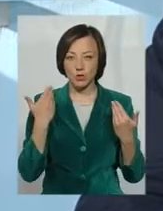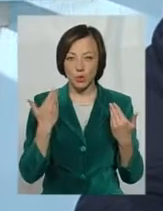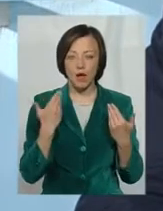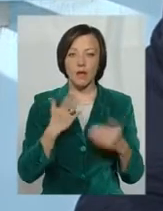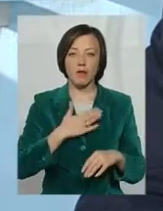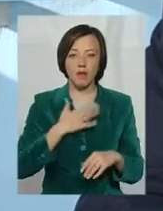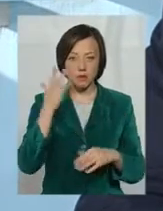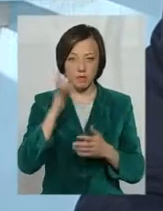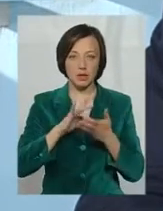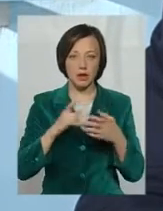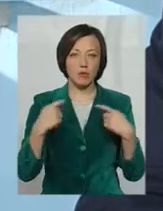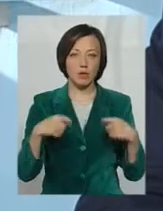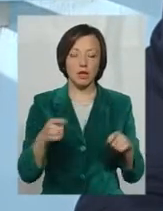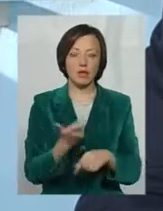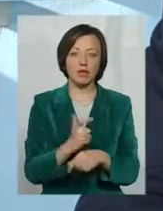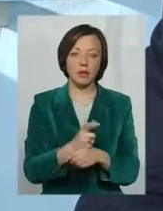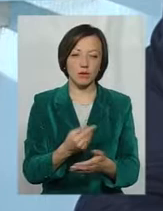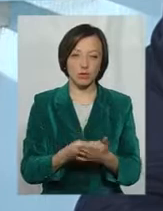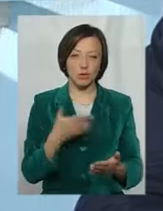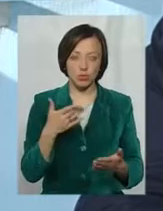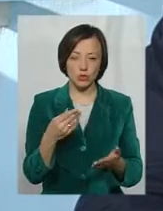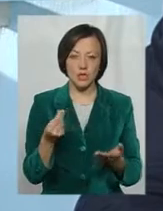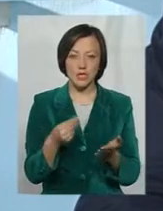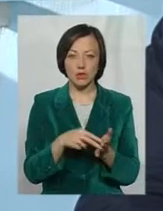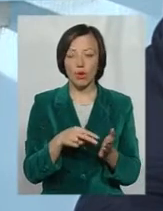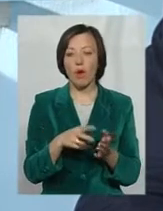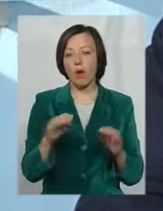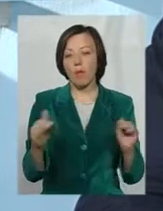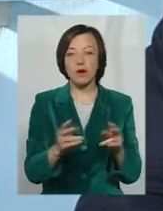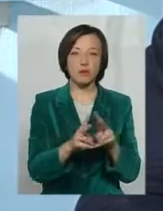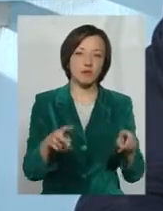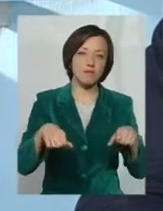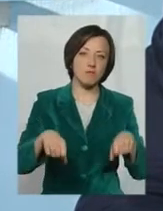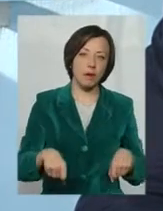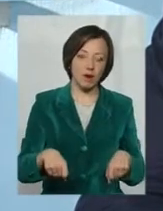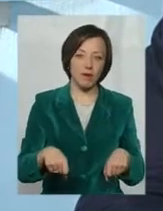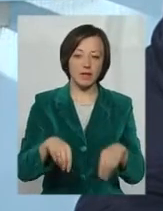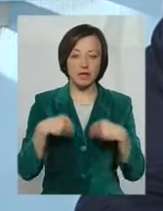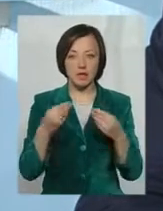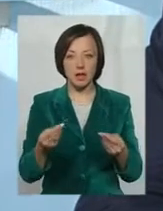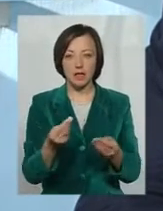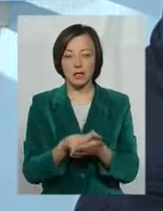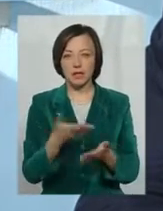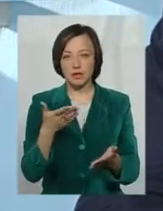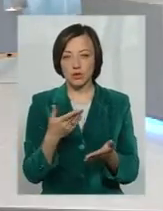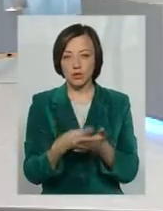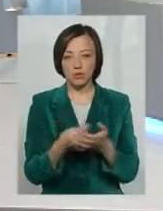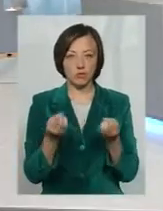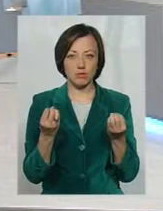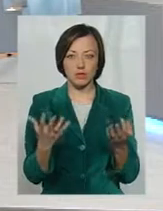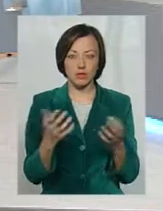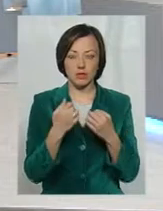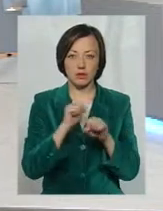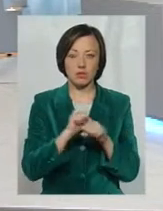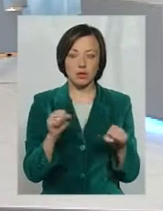Наша мета – продати об'єкти за найвищою ціною, тому обмежувати когось у вправі надати найвищу ціну просто не